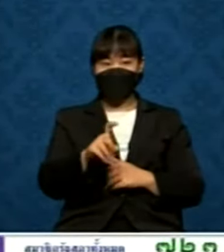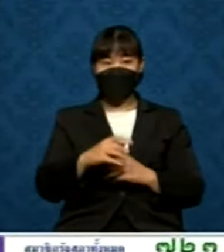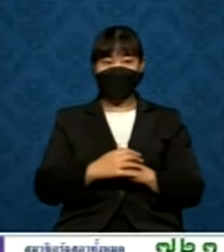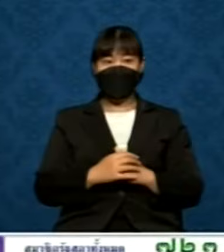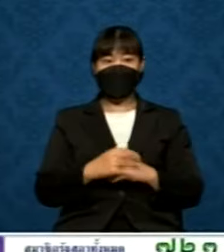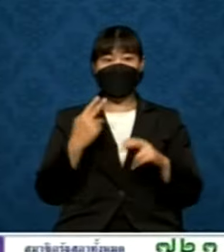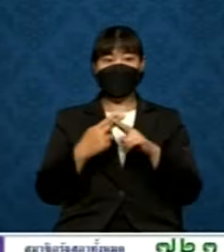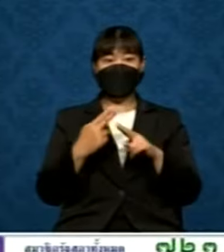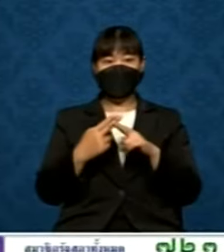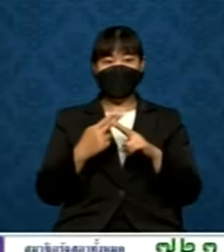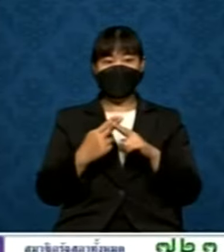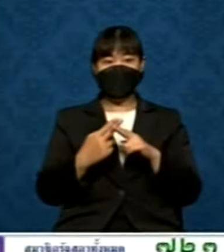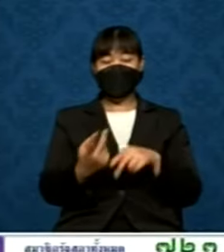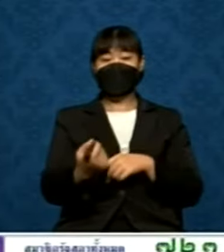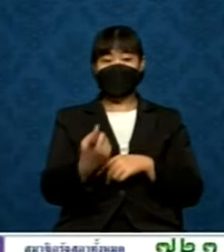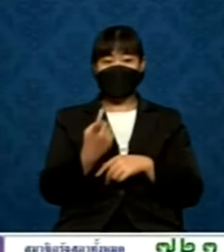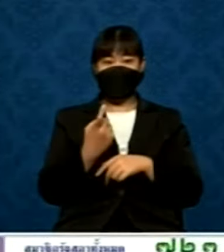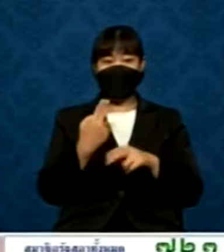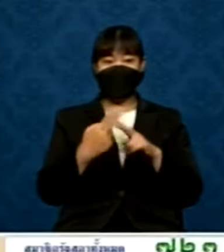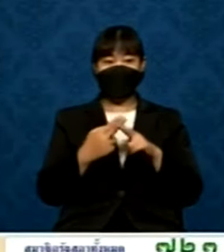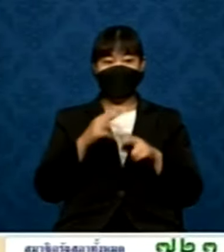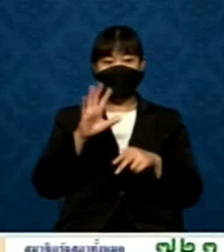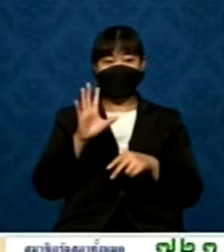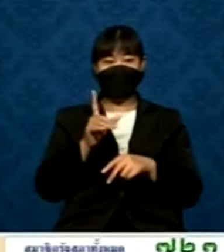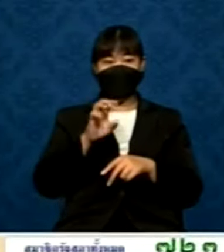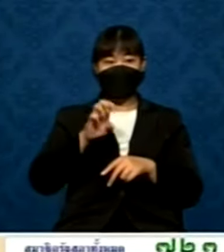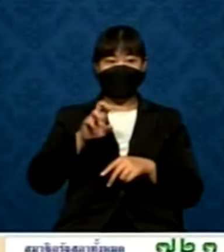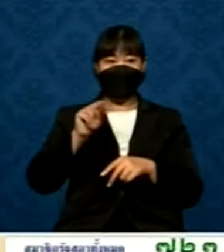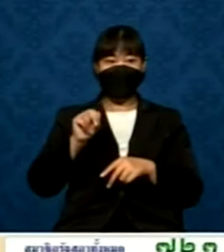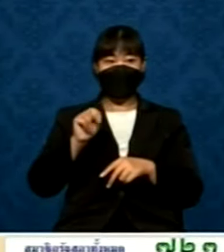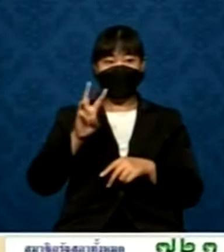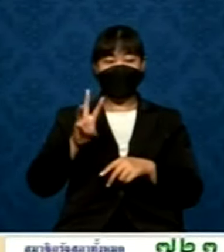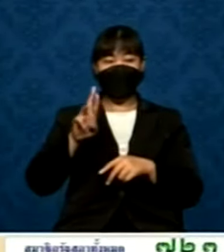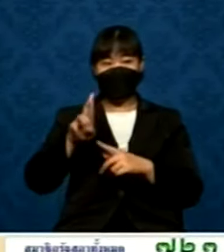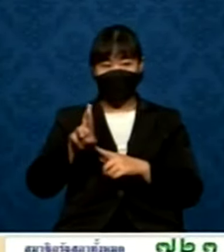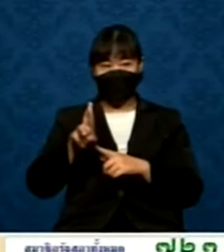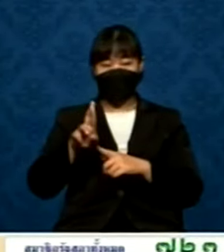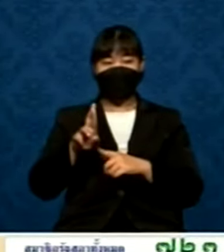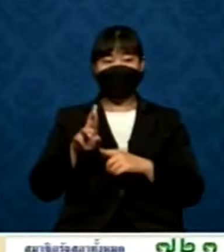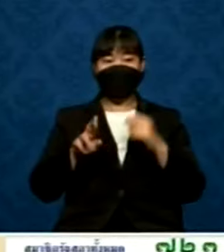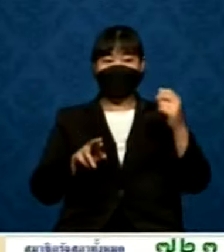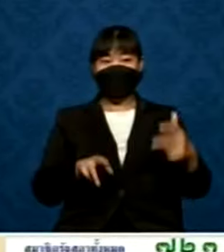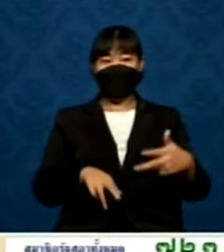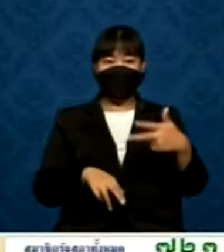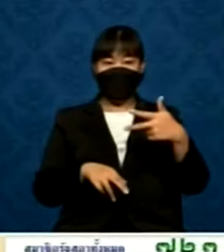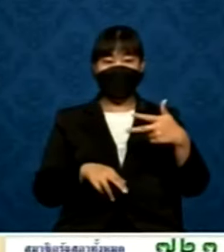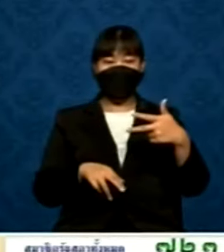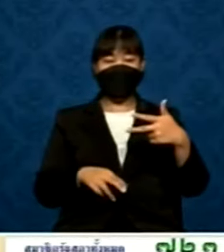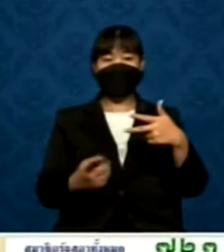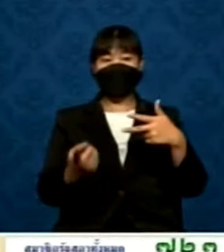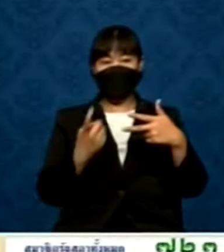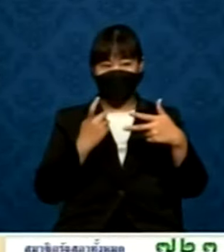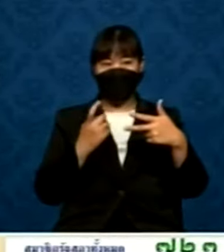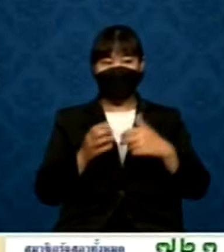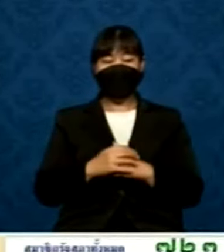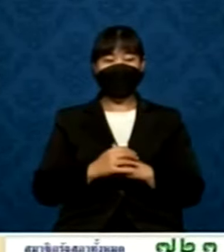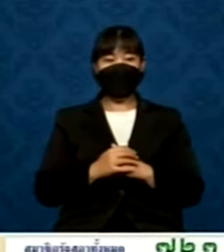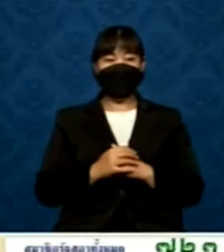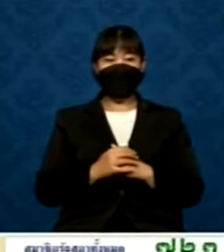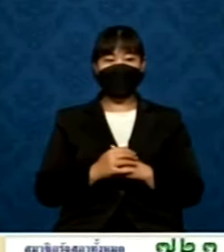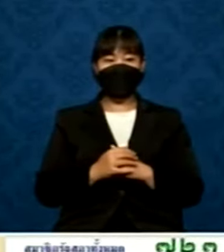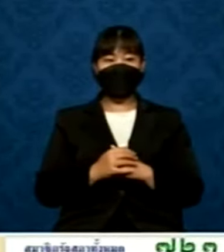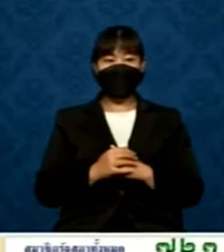คือท่านชินวรบุญเกียรตินะครับถามมาทั้งหมด3ประเด็นคำถามนะครับโดยเฉพาะอย่างยิ่งเรื่องของการหยิบย